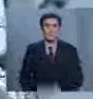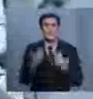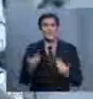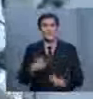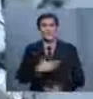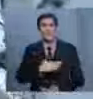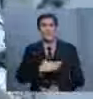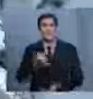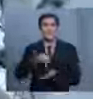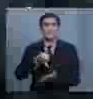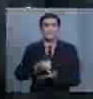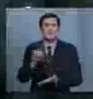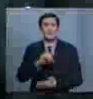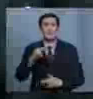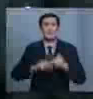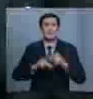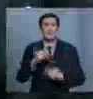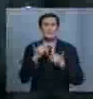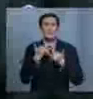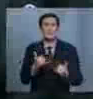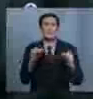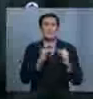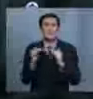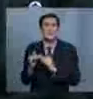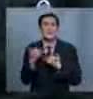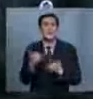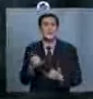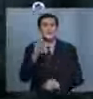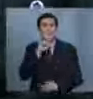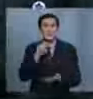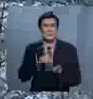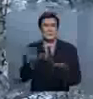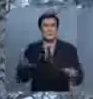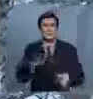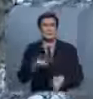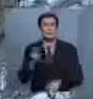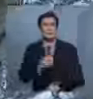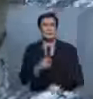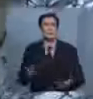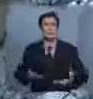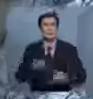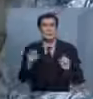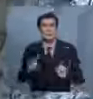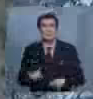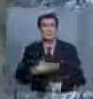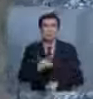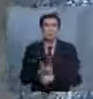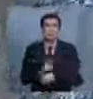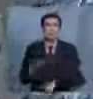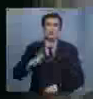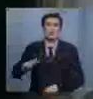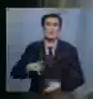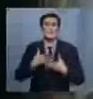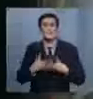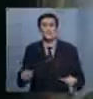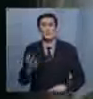Сегодня мы пришли, чтобы построить скворечники, чтобы птицам было где жить. Мы очень ждем весны,